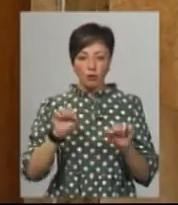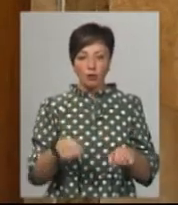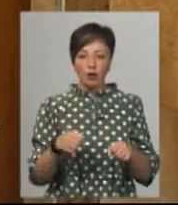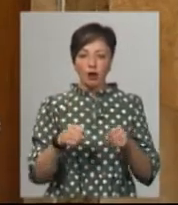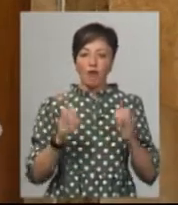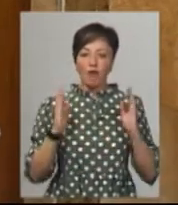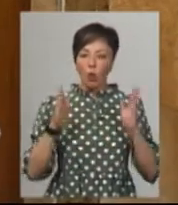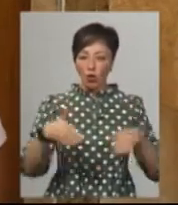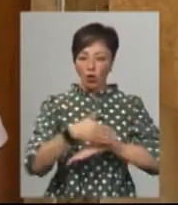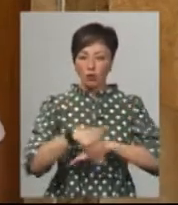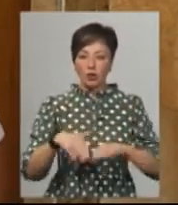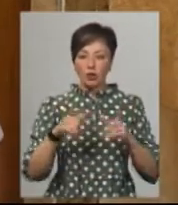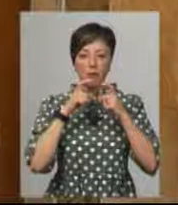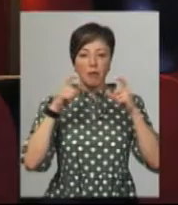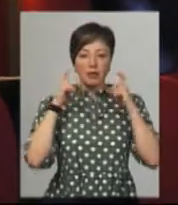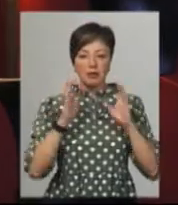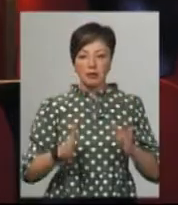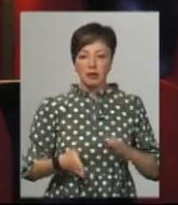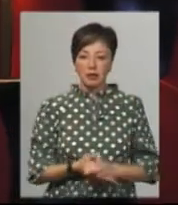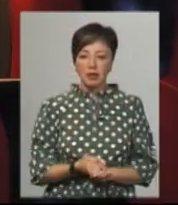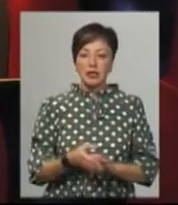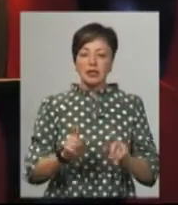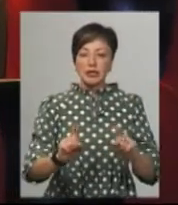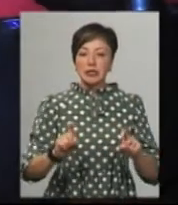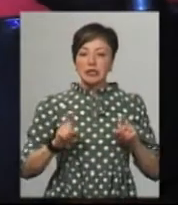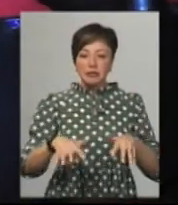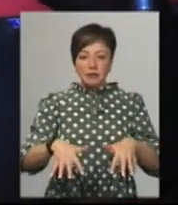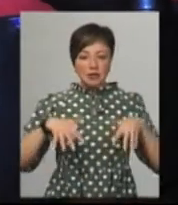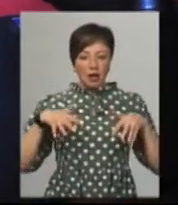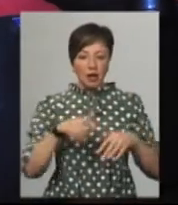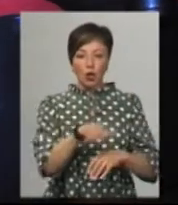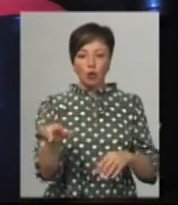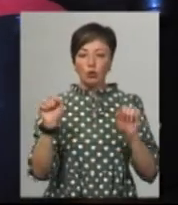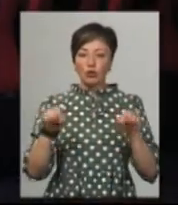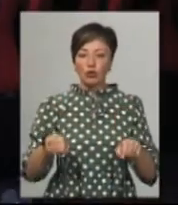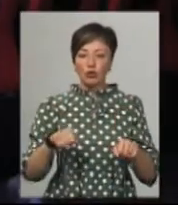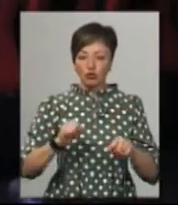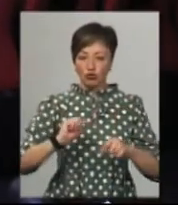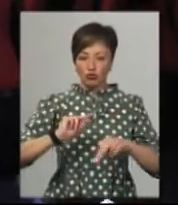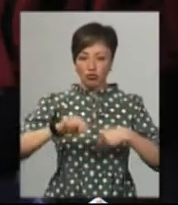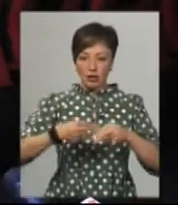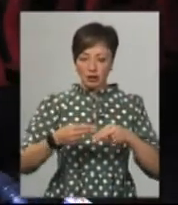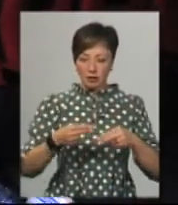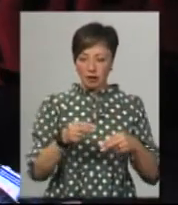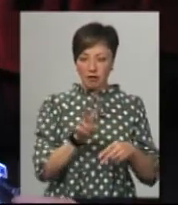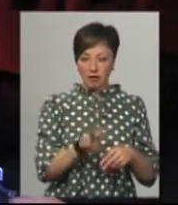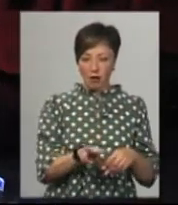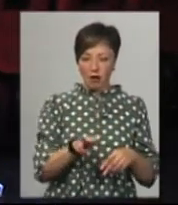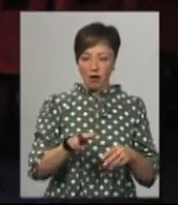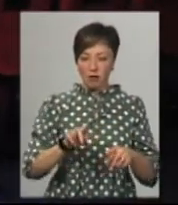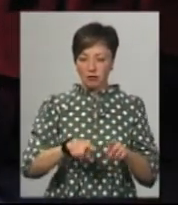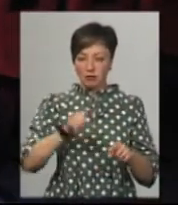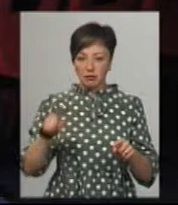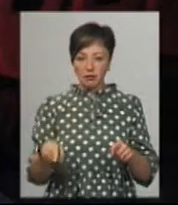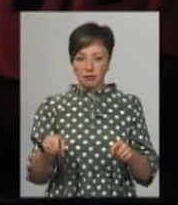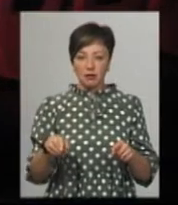має знаходитись тільки масть людина. Сидіти в глядацькій залі відвідувачі можуть через 2 крісла, додає Лідія Савчук. Може сісти